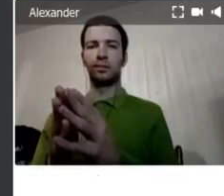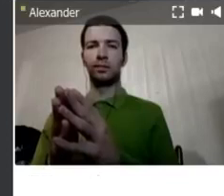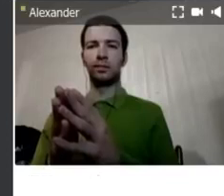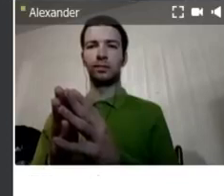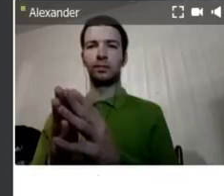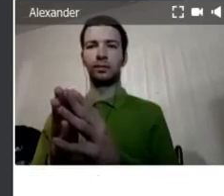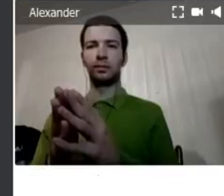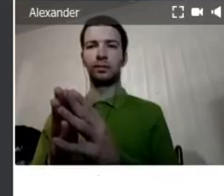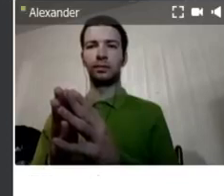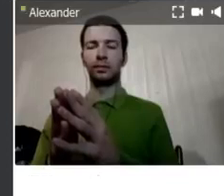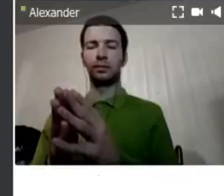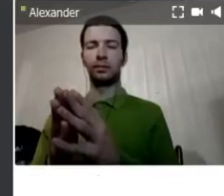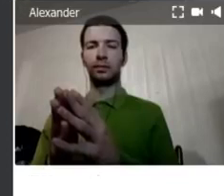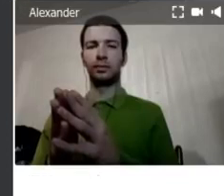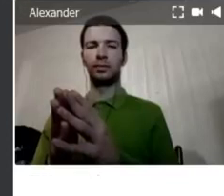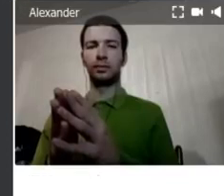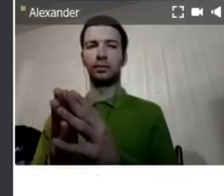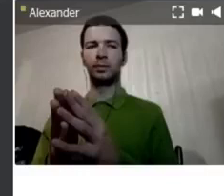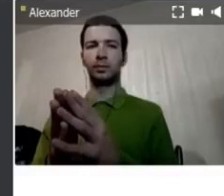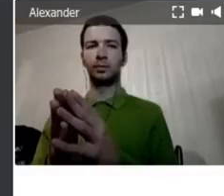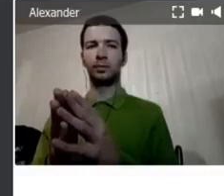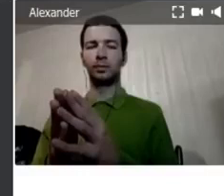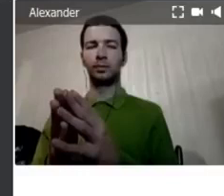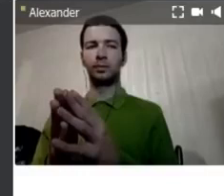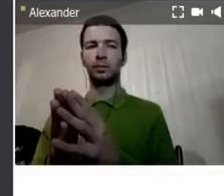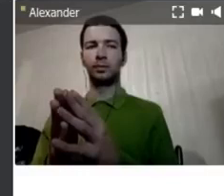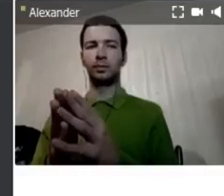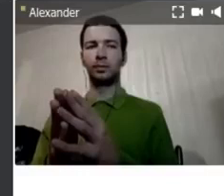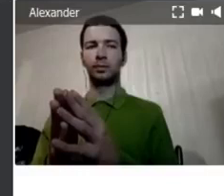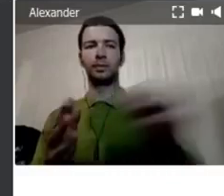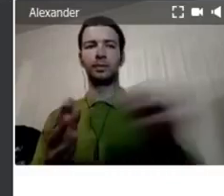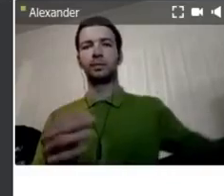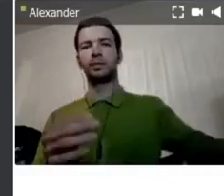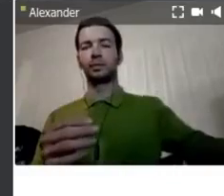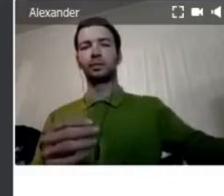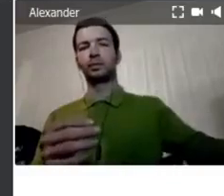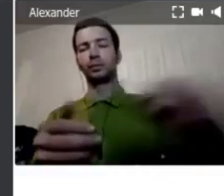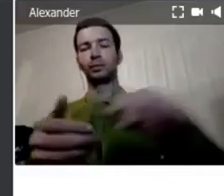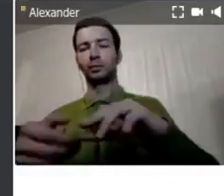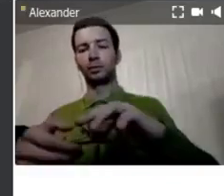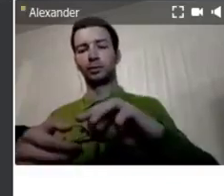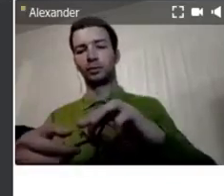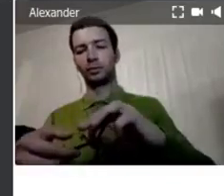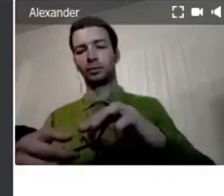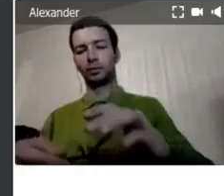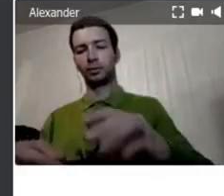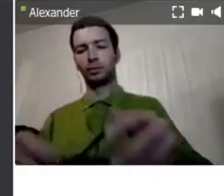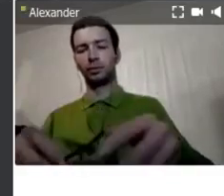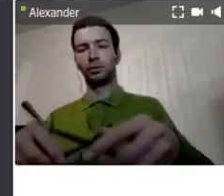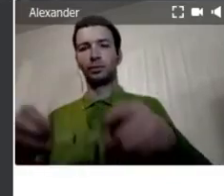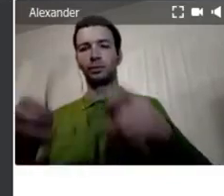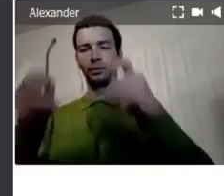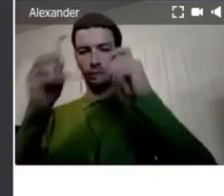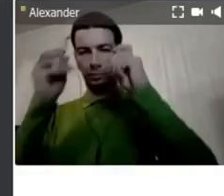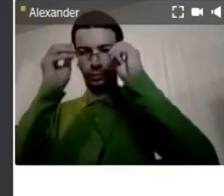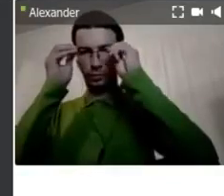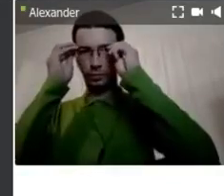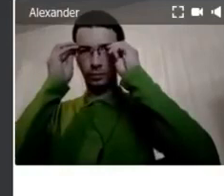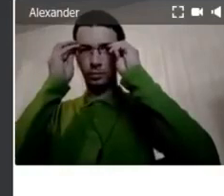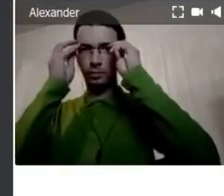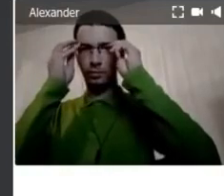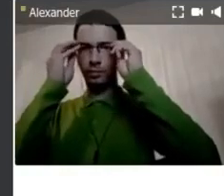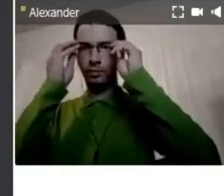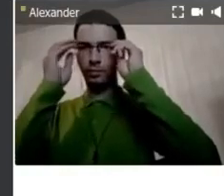Хорошо, все хорошо. Значит, итак, дорогие друзья, чтобы вы понимали, что основной